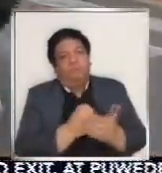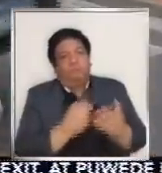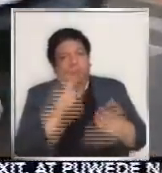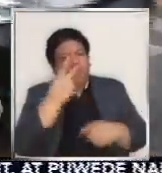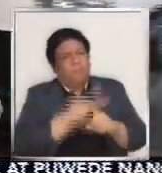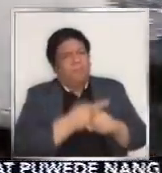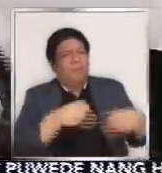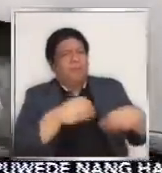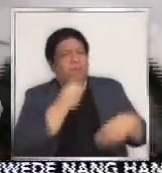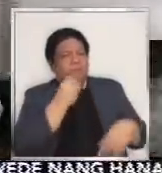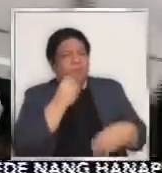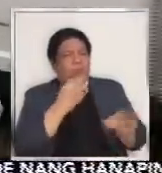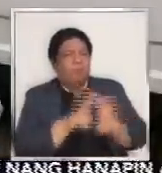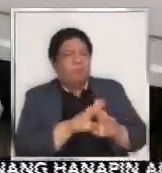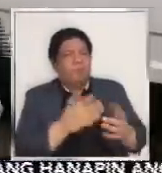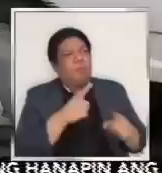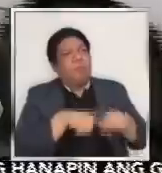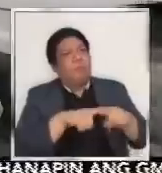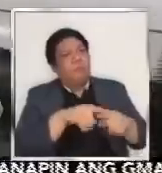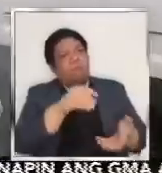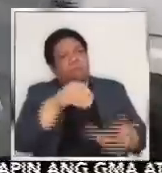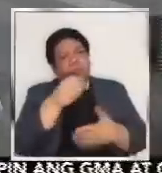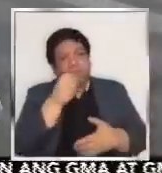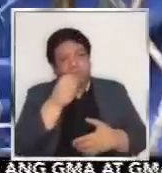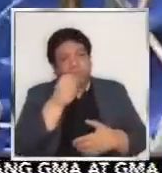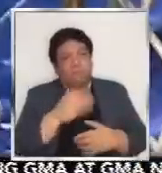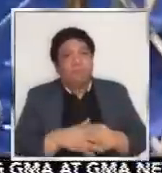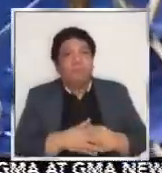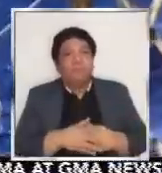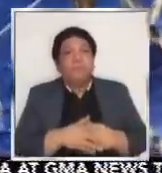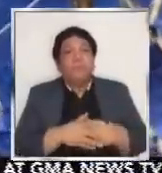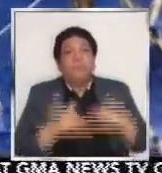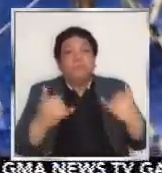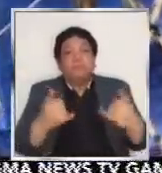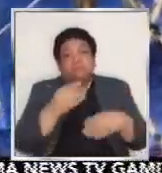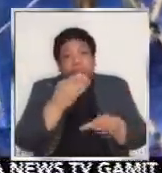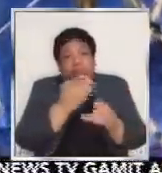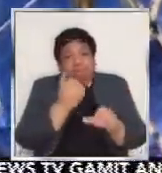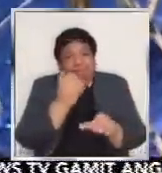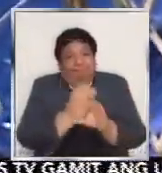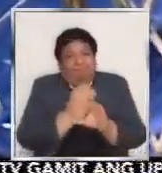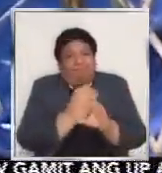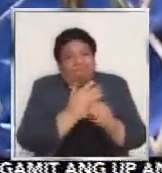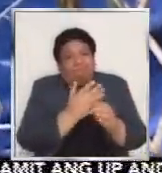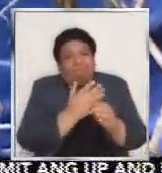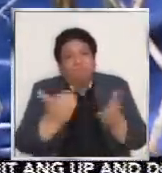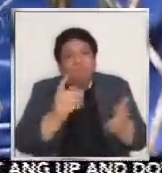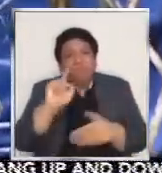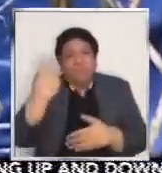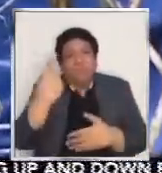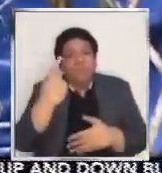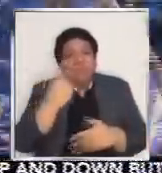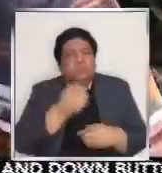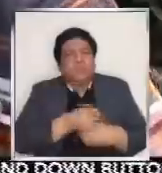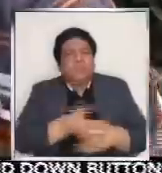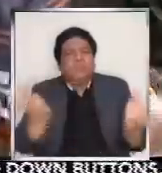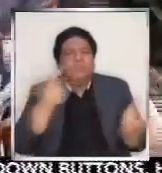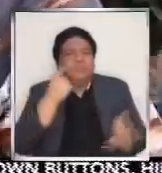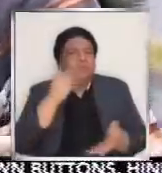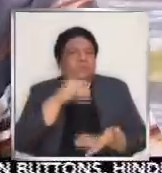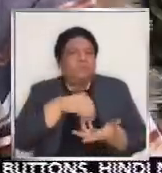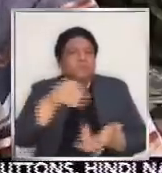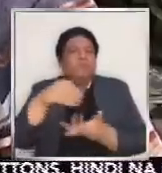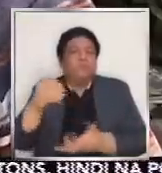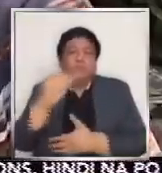Dala ng mga sasakyang ito ang unang batch ng food packs at tubig mula sa lokal na pamahalaan na ipinamahagi sa mga residente. Hindi